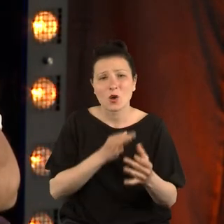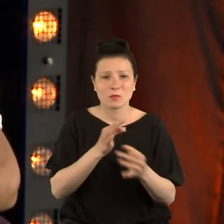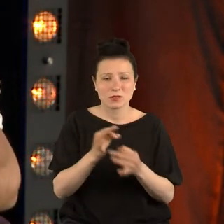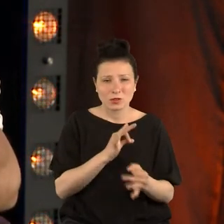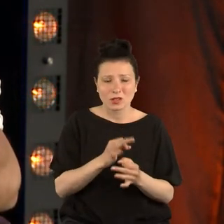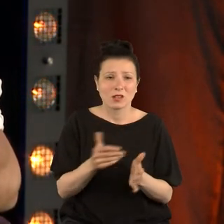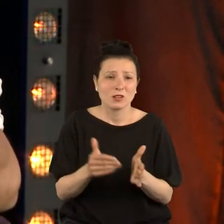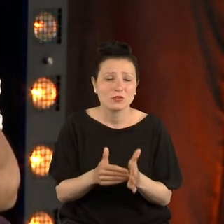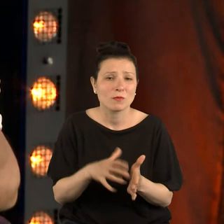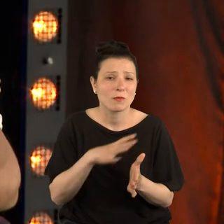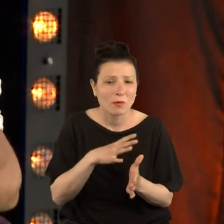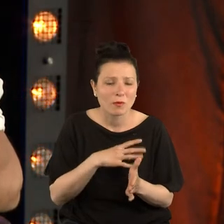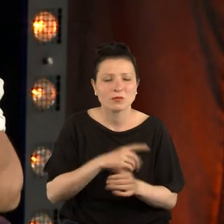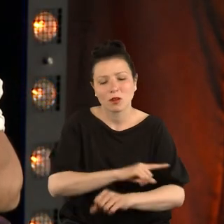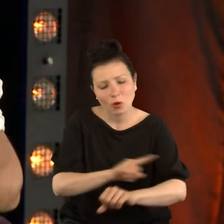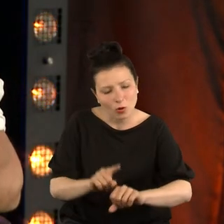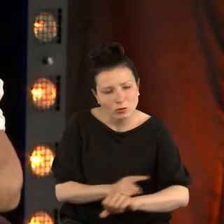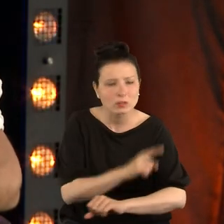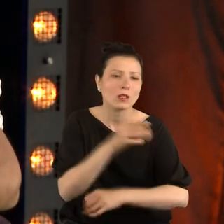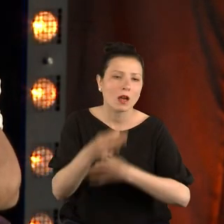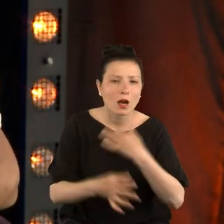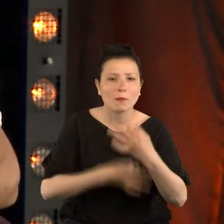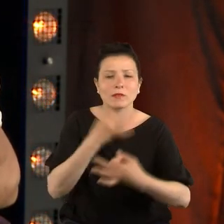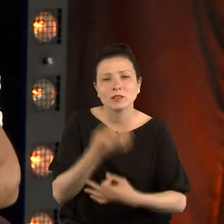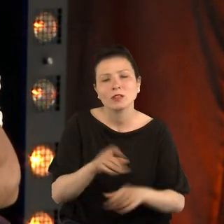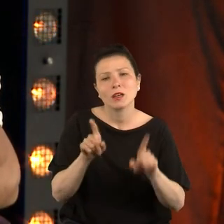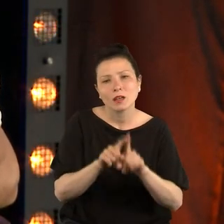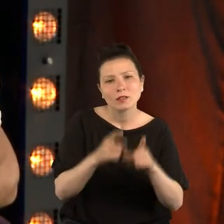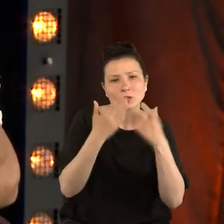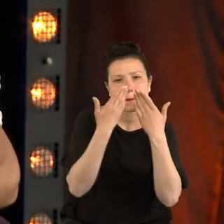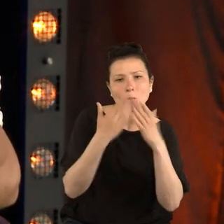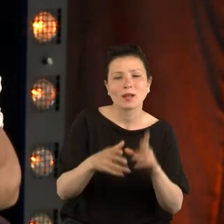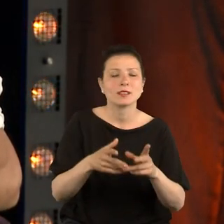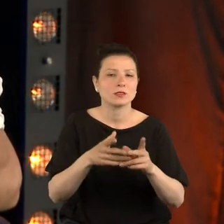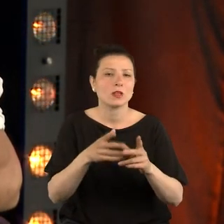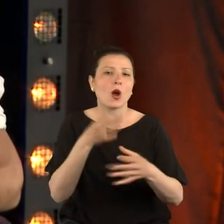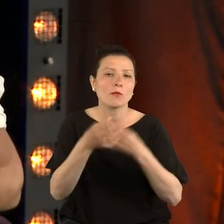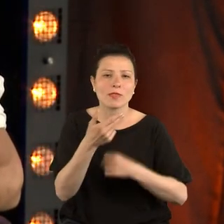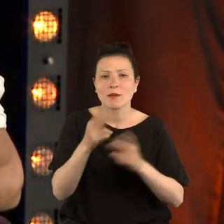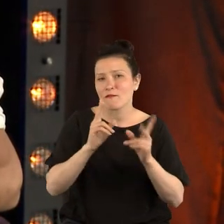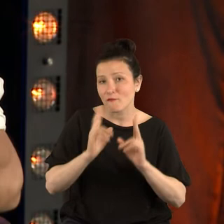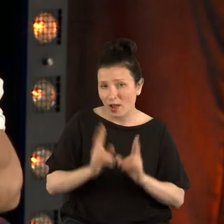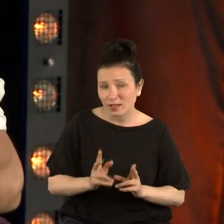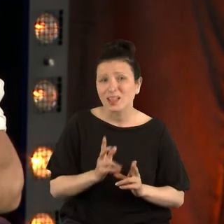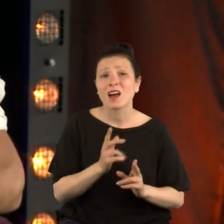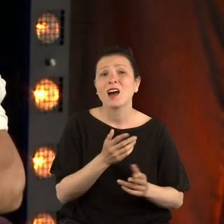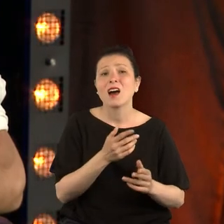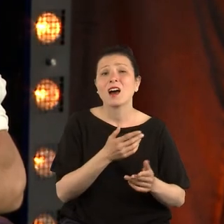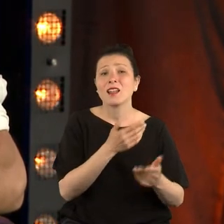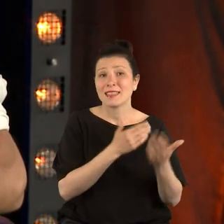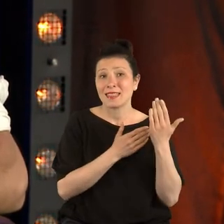było po prostu tutaj jeszcze posiedzieć z godzinę i poznać fakty, ale na tamten czas akurat nie, no